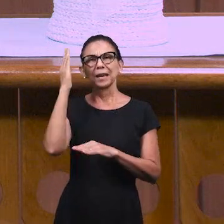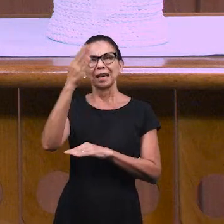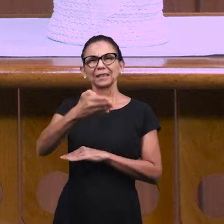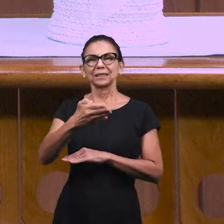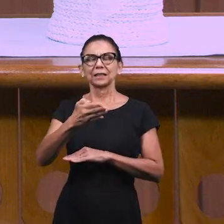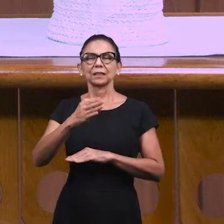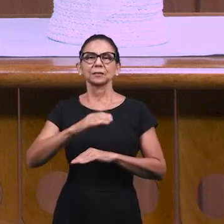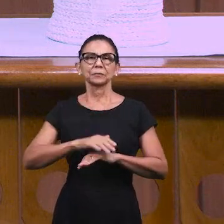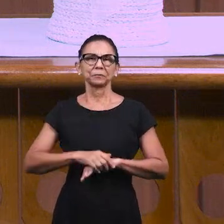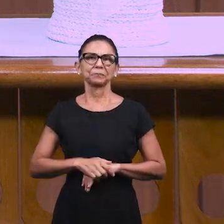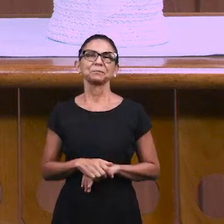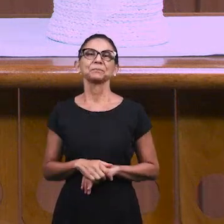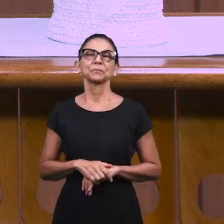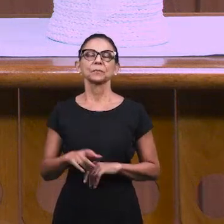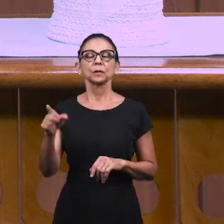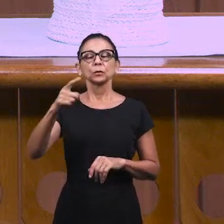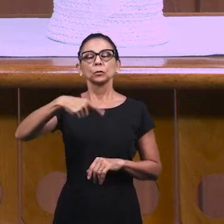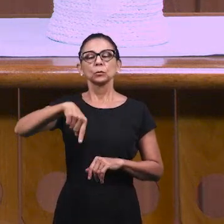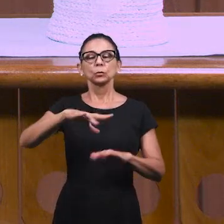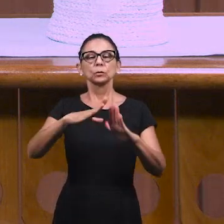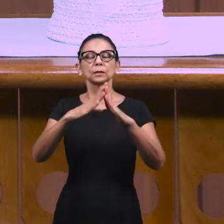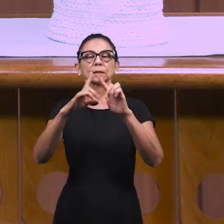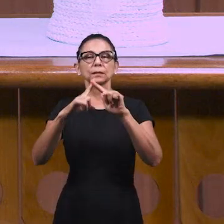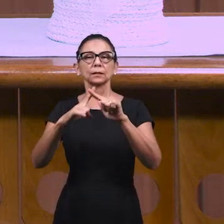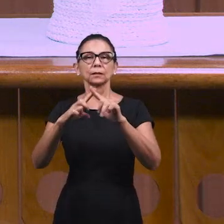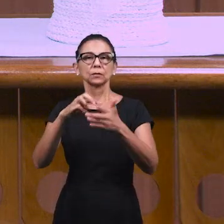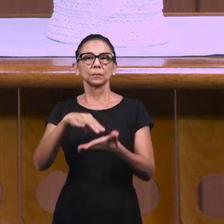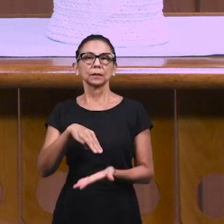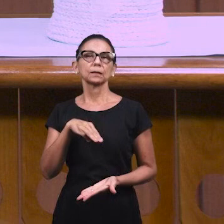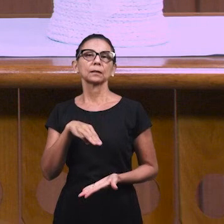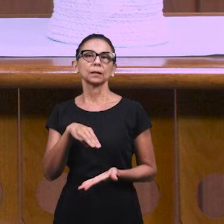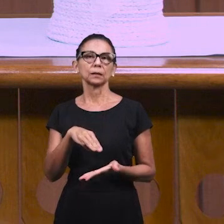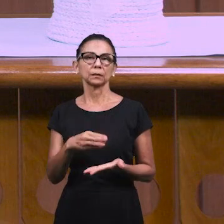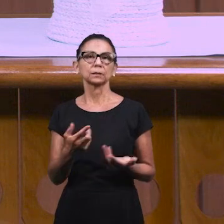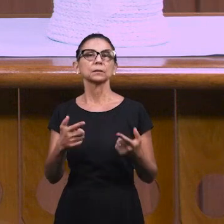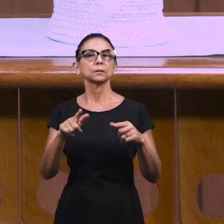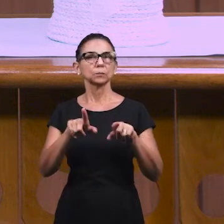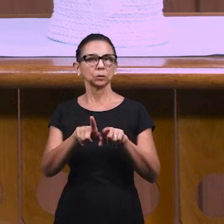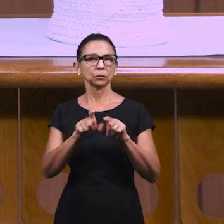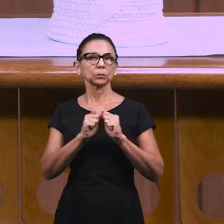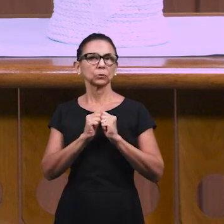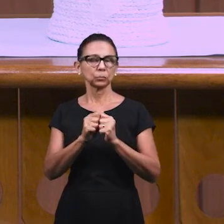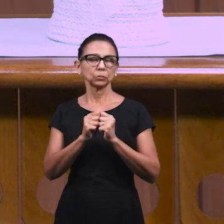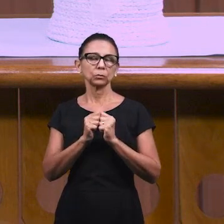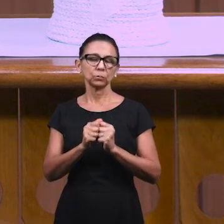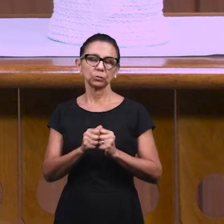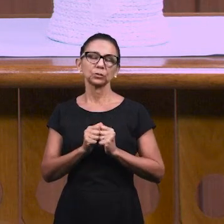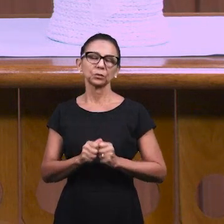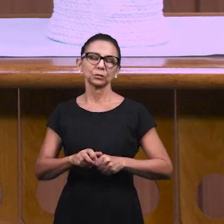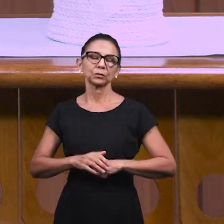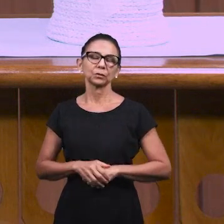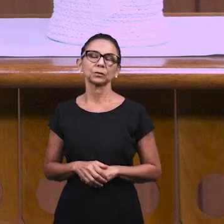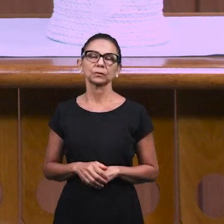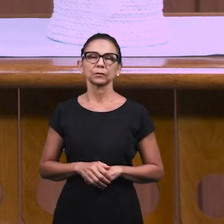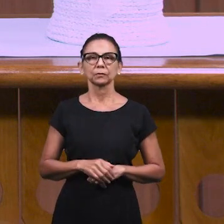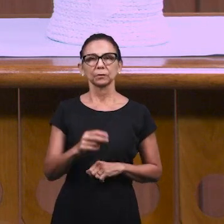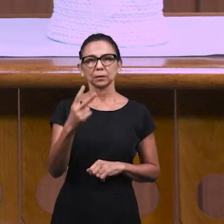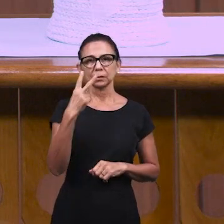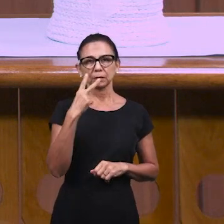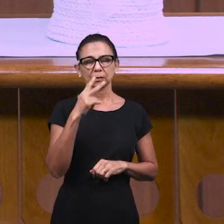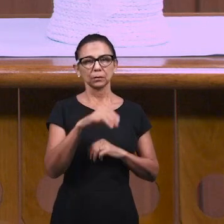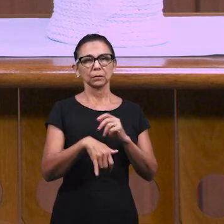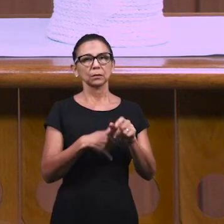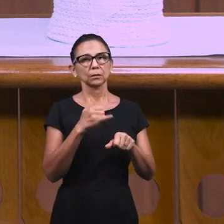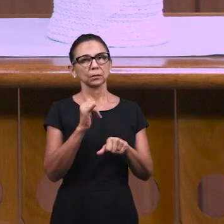dans transmission via satellite avec nos églises et nous participerons ensemble d'un même culte. Ce culte qui est transmis ici, qui